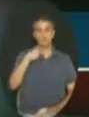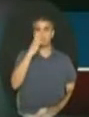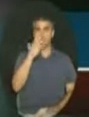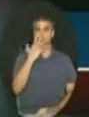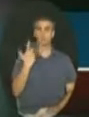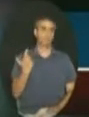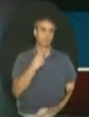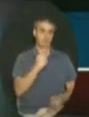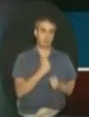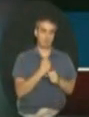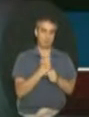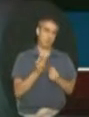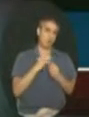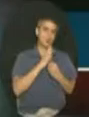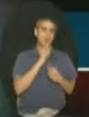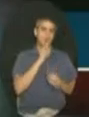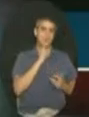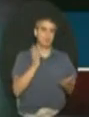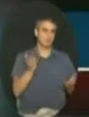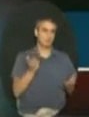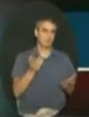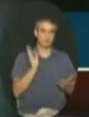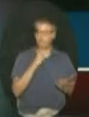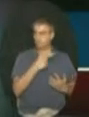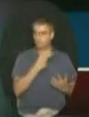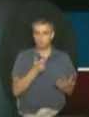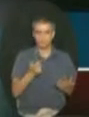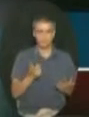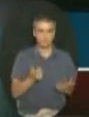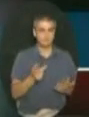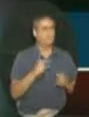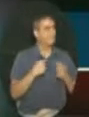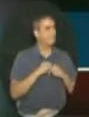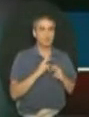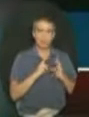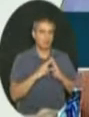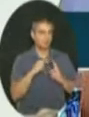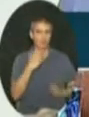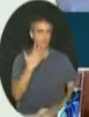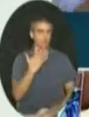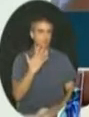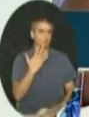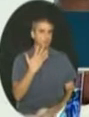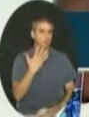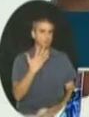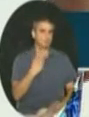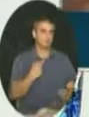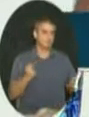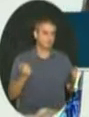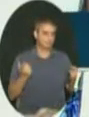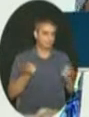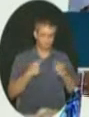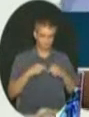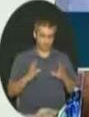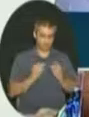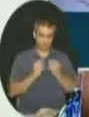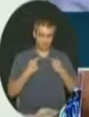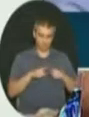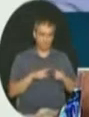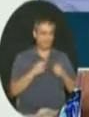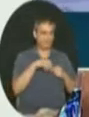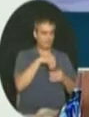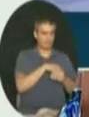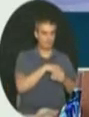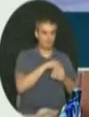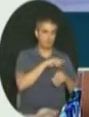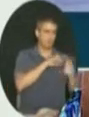ביום חמישי, אתה תיצור לעצמך עוד בעיה. לא, אני מנסה להסביר, הבעיה, ועדות לא מתכנסות בימי חמישי. עכשיו, הוועדות הם ביחד. למשל, ועדת